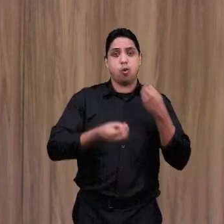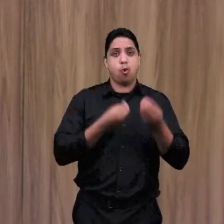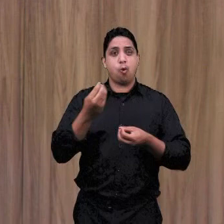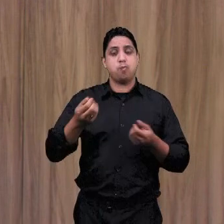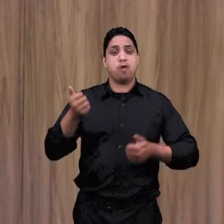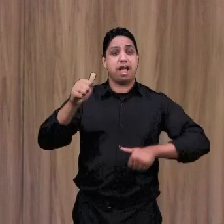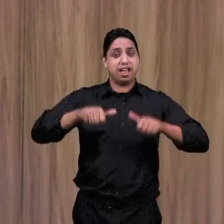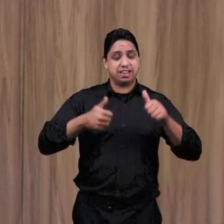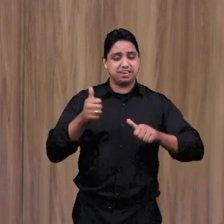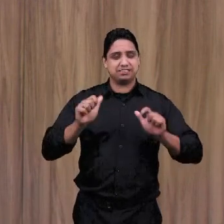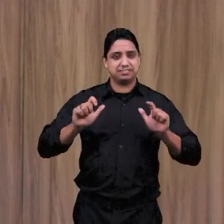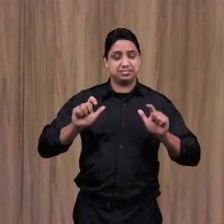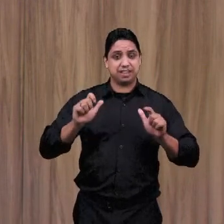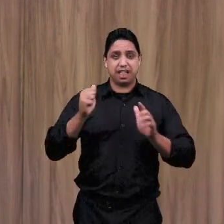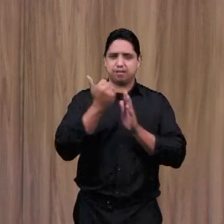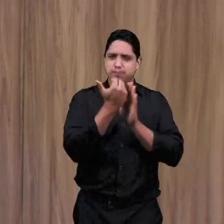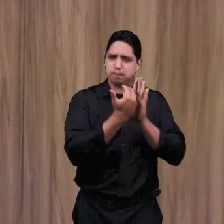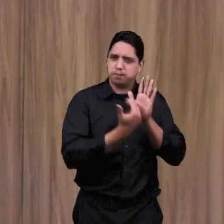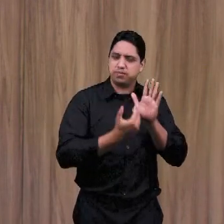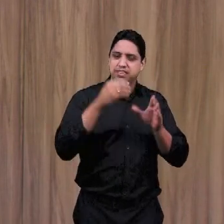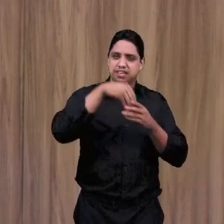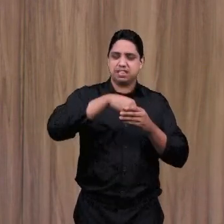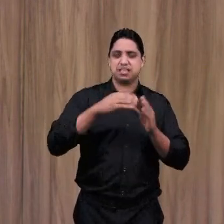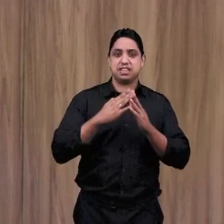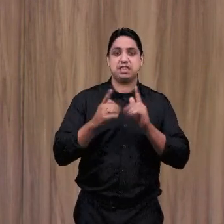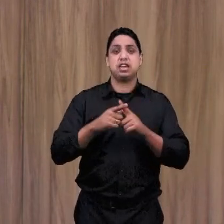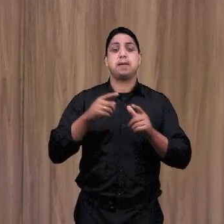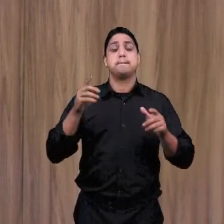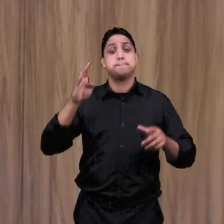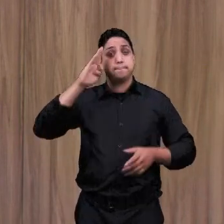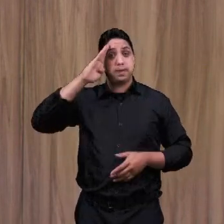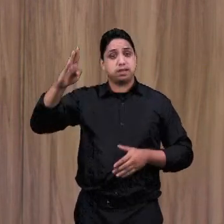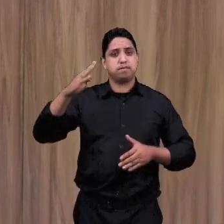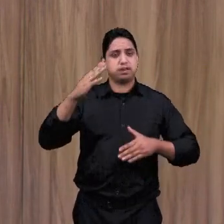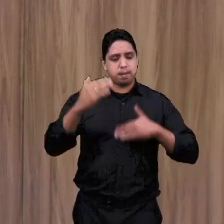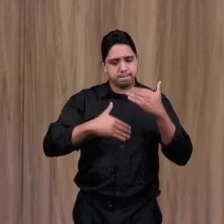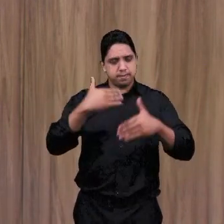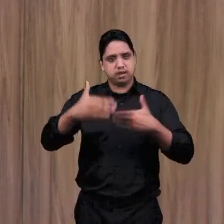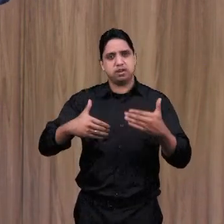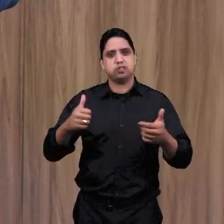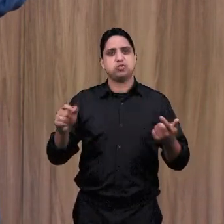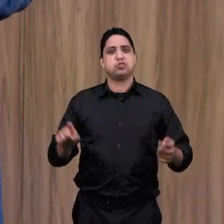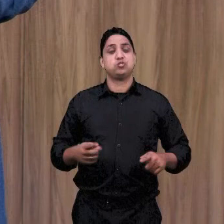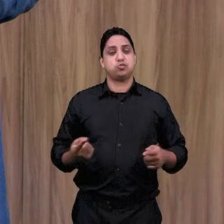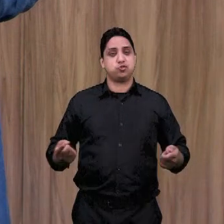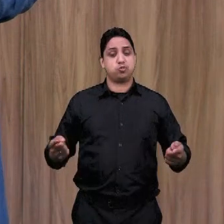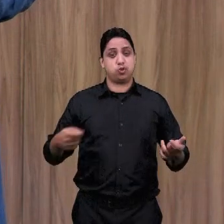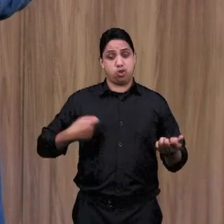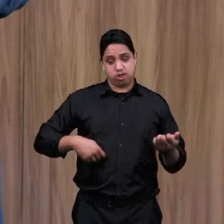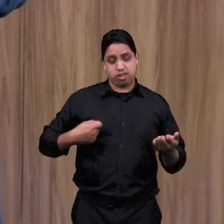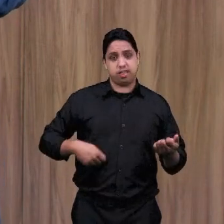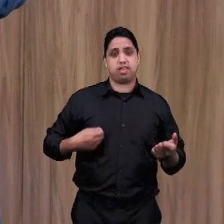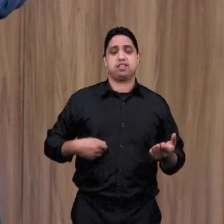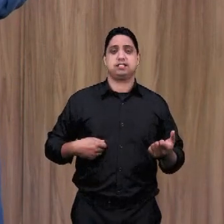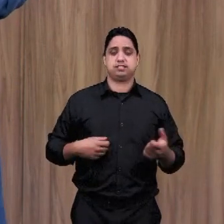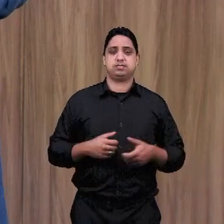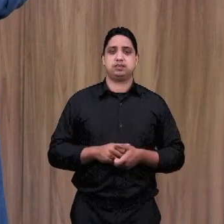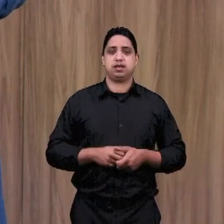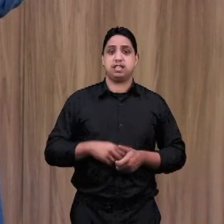l'Église et vous perfectionnant davantage dans l'instrument musical. Le Seigneur a une bénédiction pour vous.